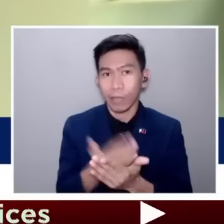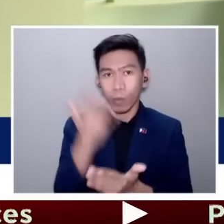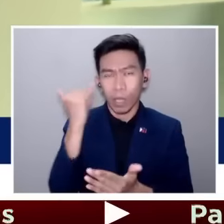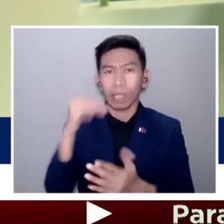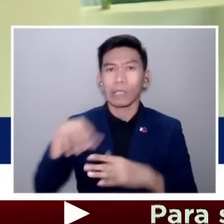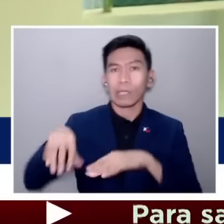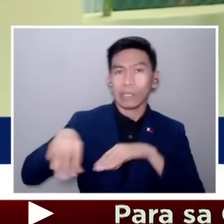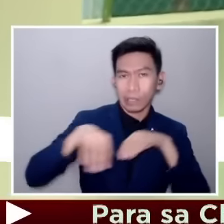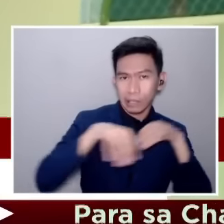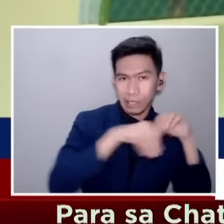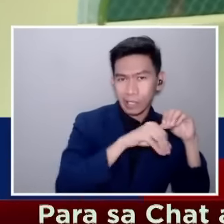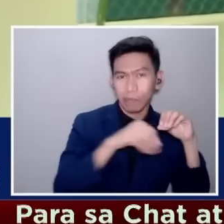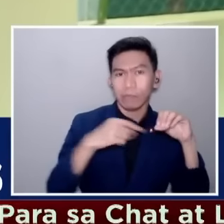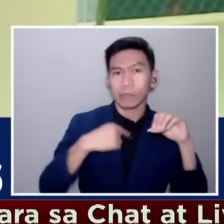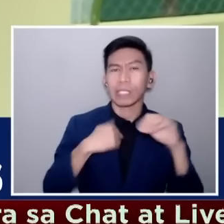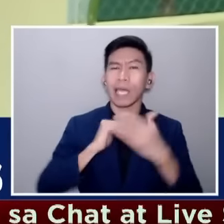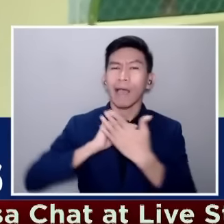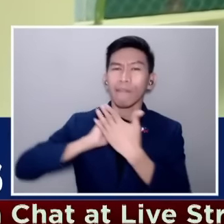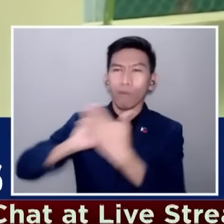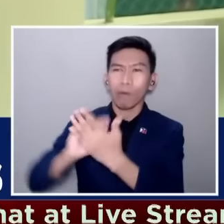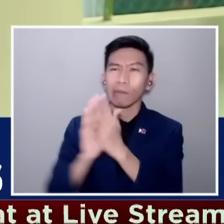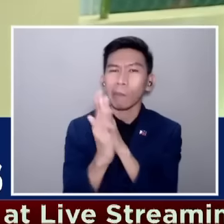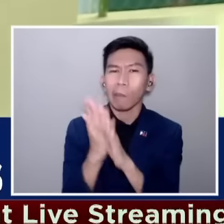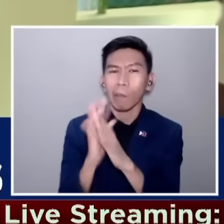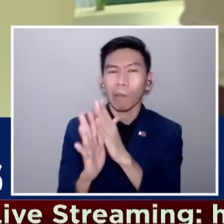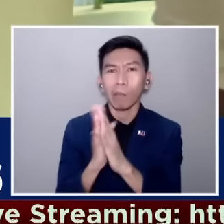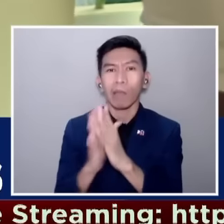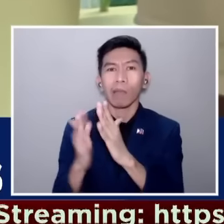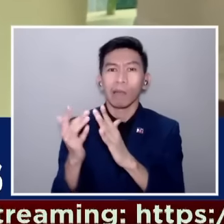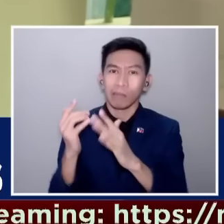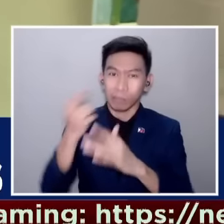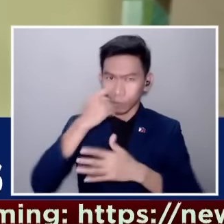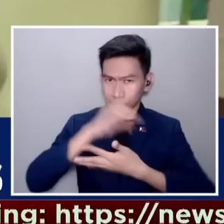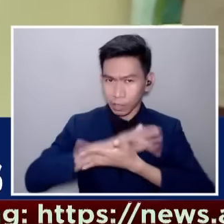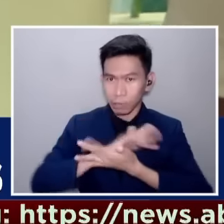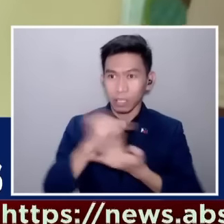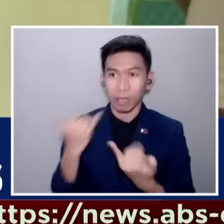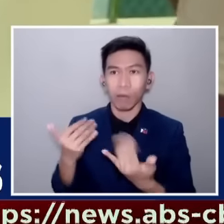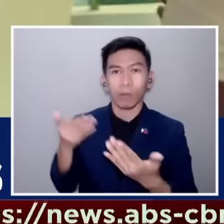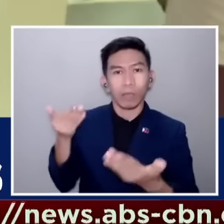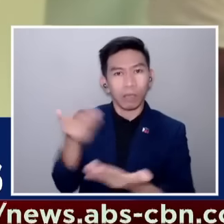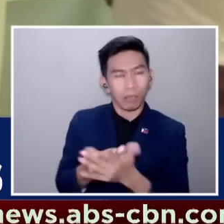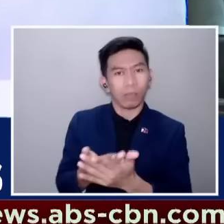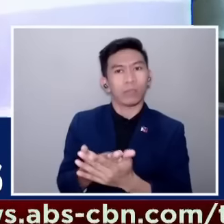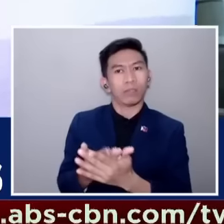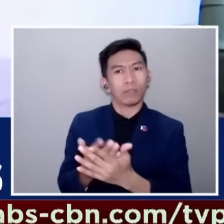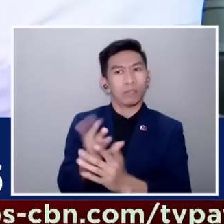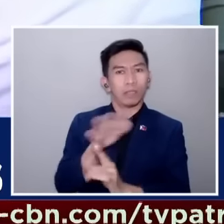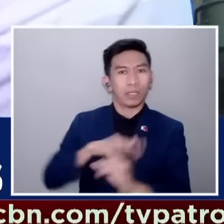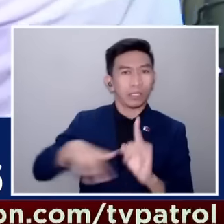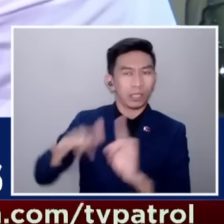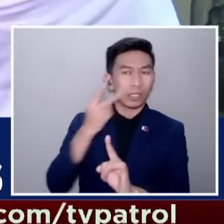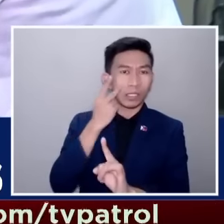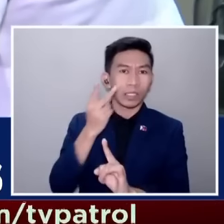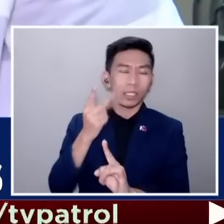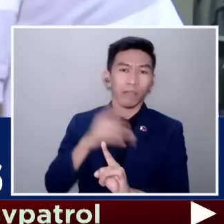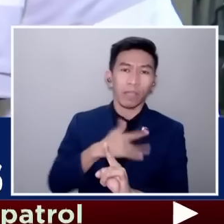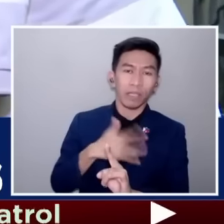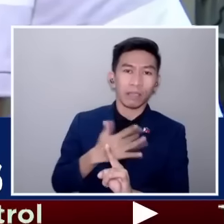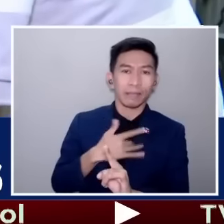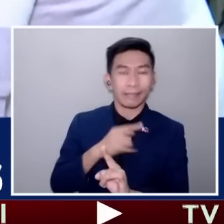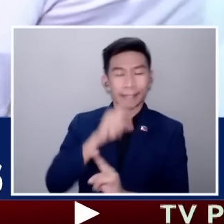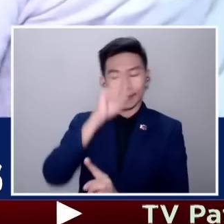dahil sa pandemic, right? Pagdating mo dito, ganyan ang sitwasyon. Ano mararamdaman mo? Maiinis ka ba o matutuwa?